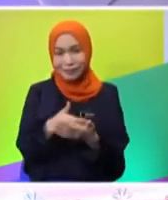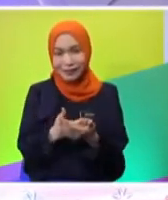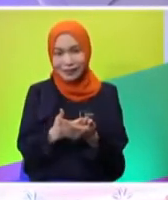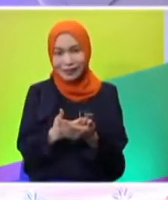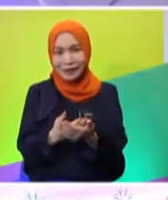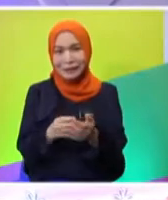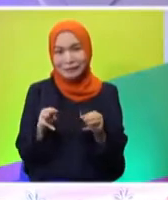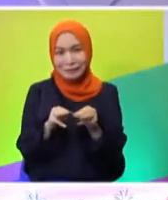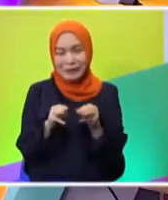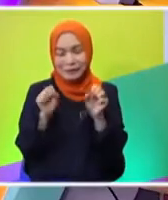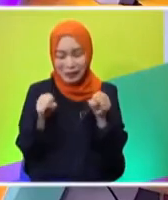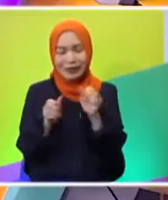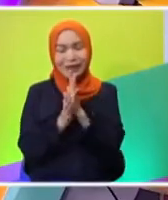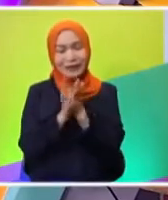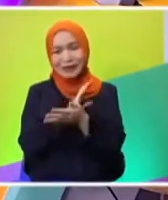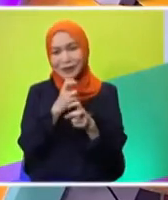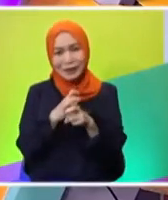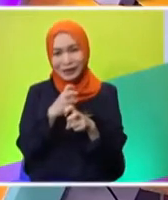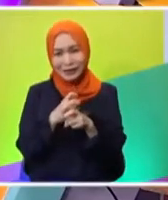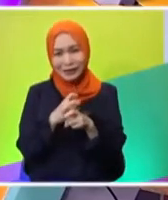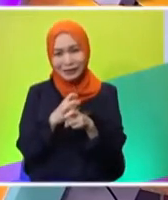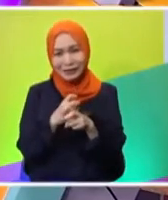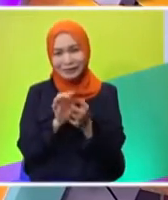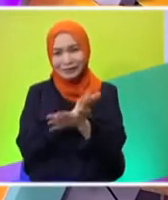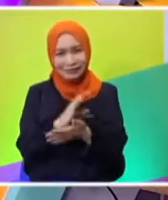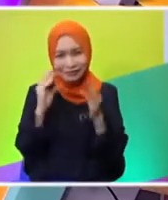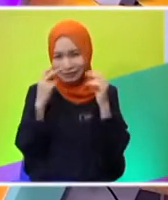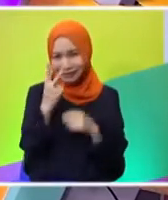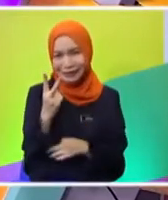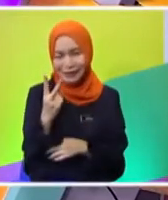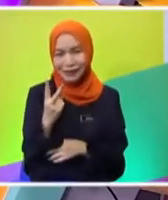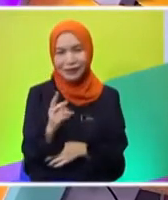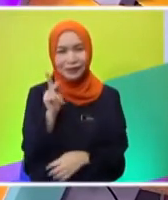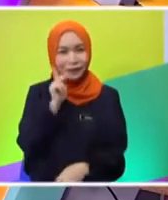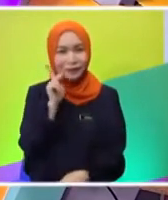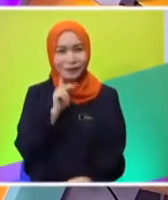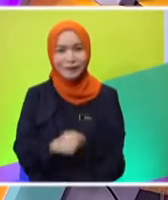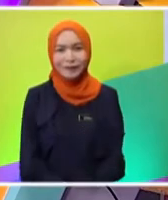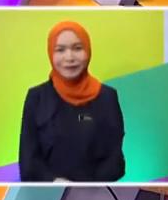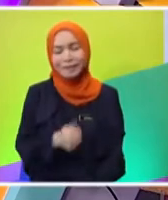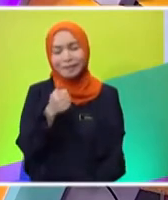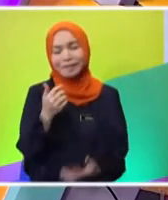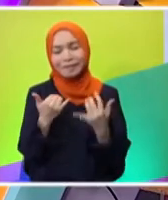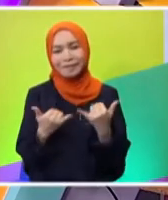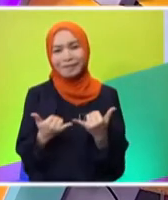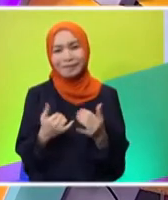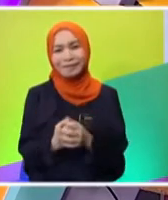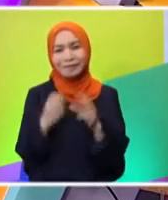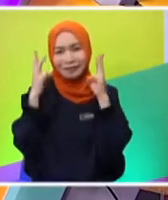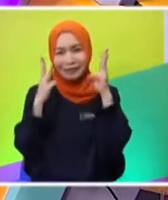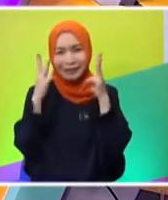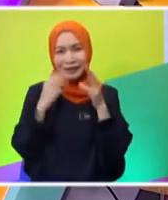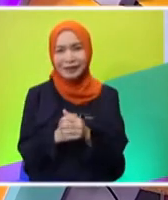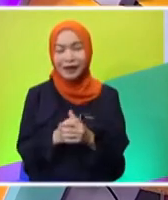Repot Saya buru-buru sedang perhatikan Rina sekarang Niken jadi itu yang buat karena Seguro tetap petir yang jadi